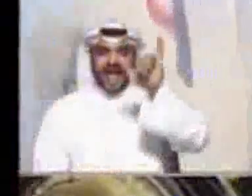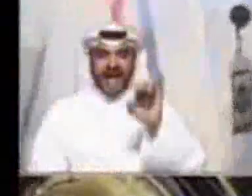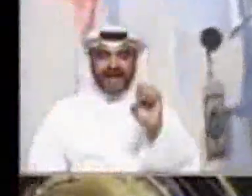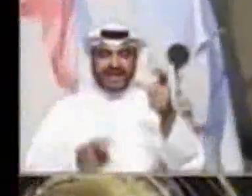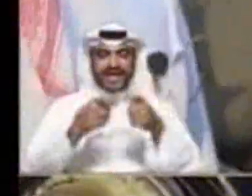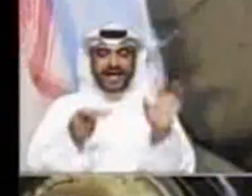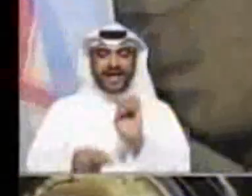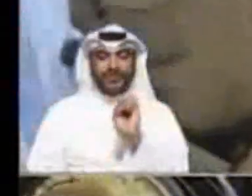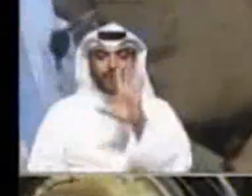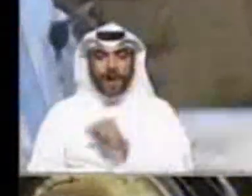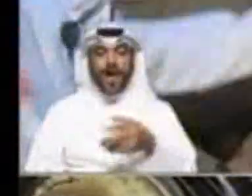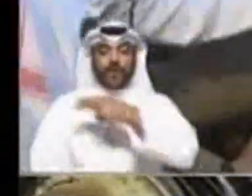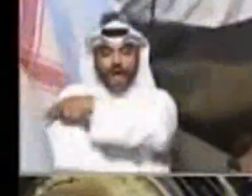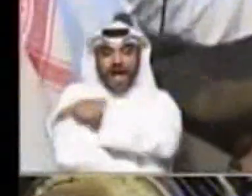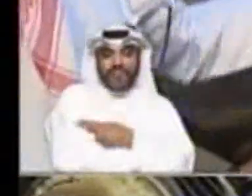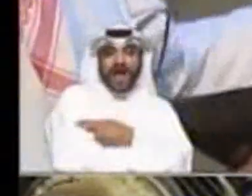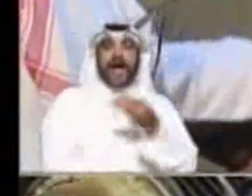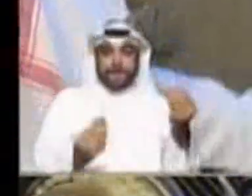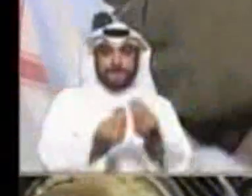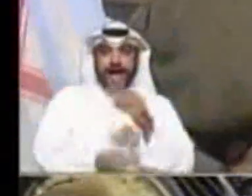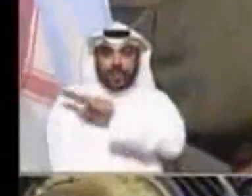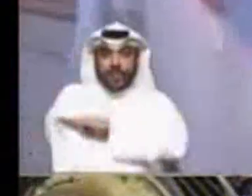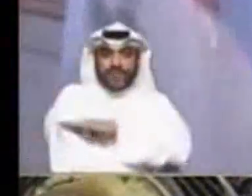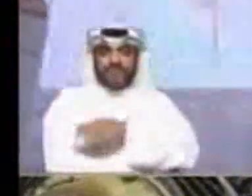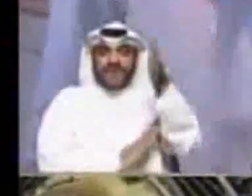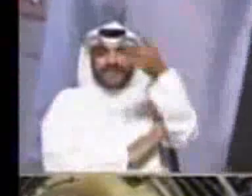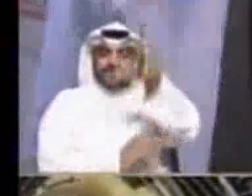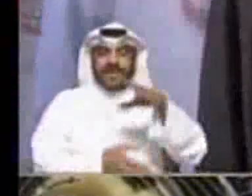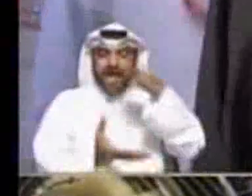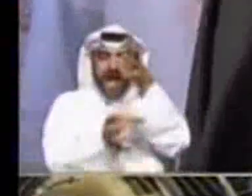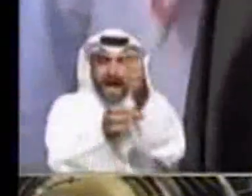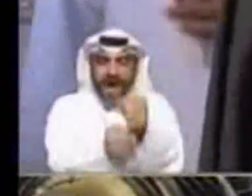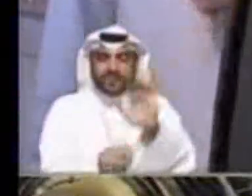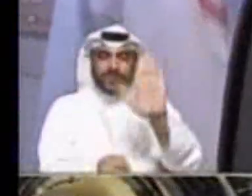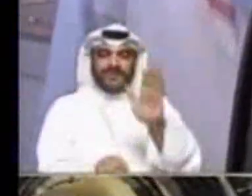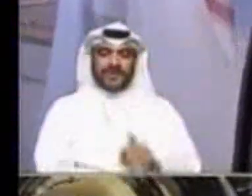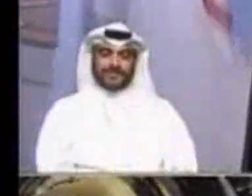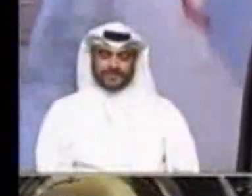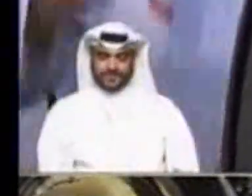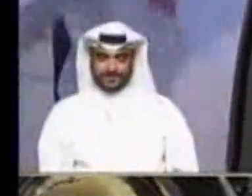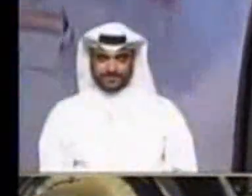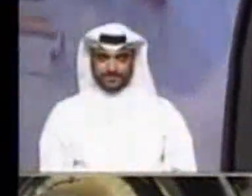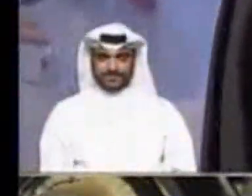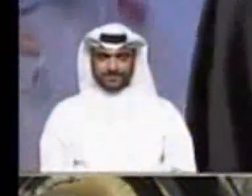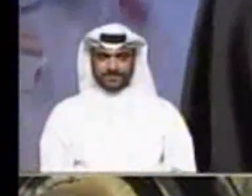الجابر الصباح وأعضاء السفارة، رافقت سموه السلامة في الحل والترحال.